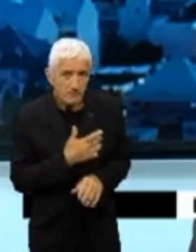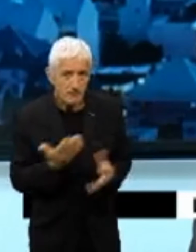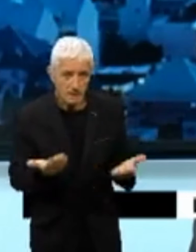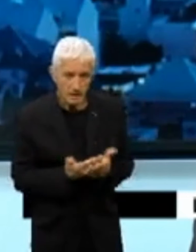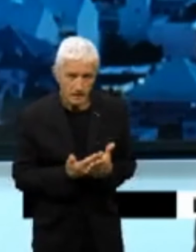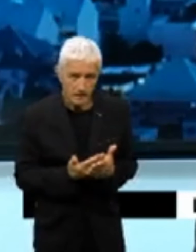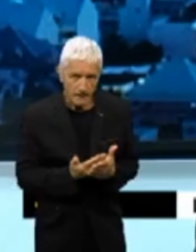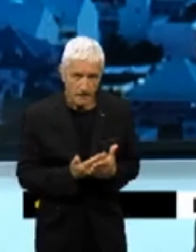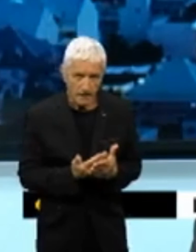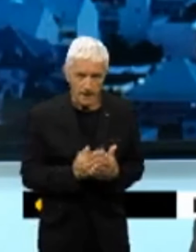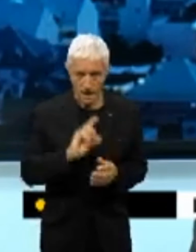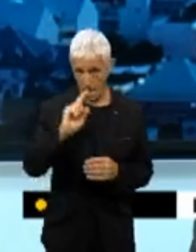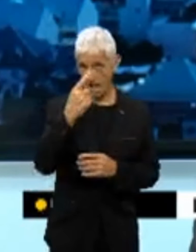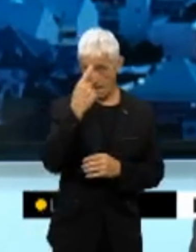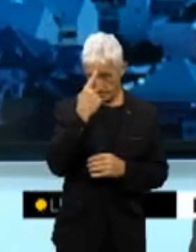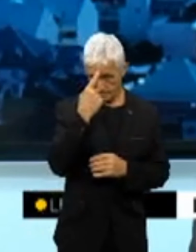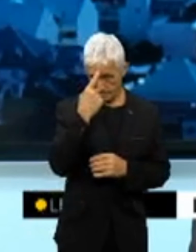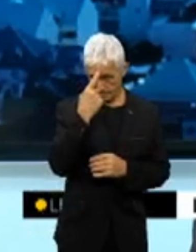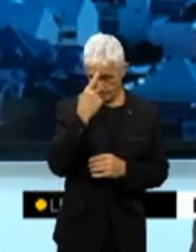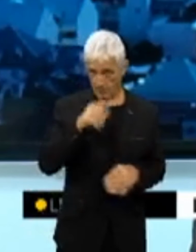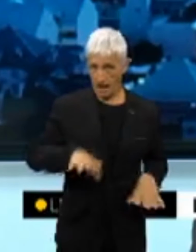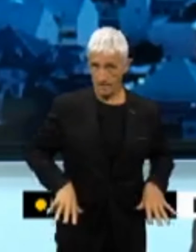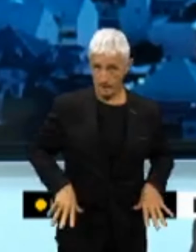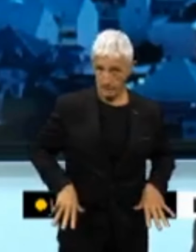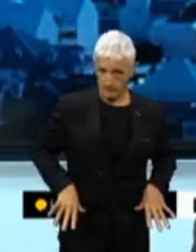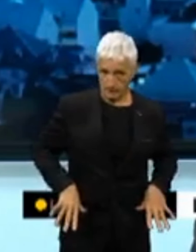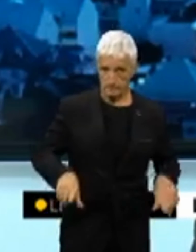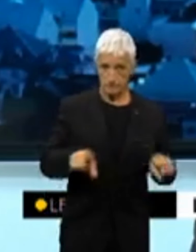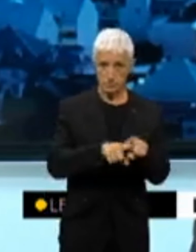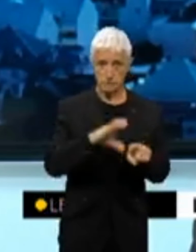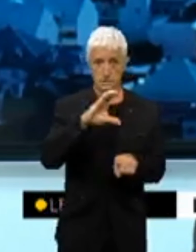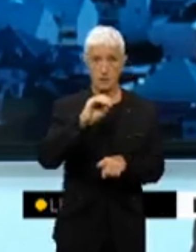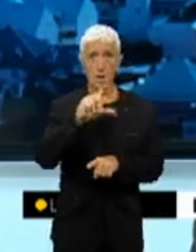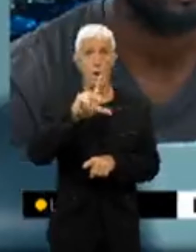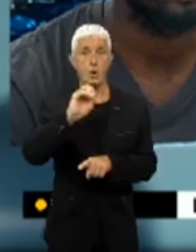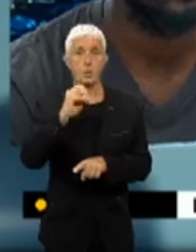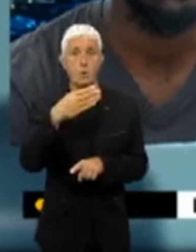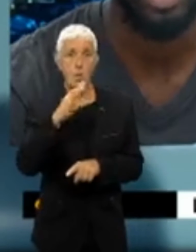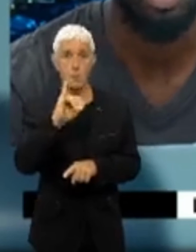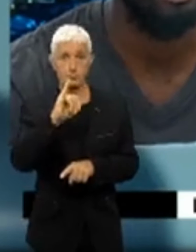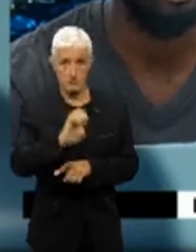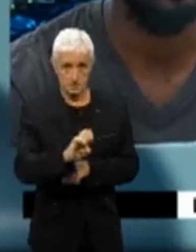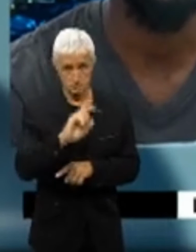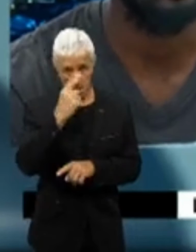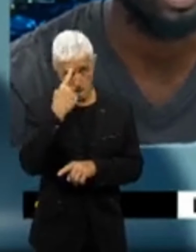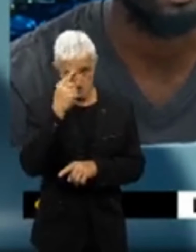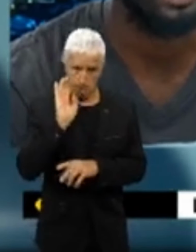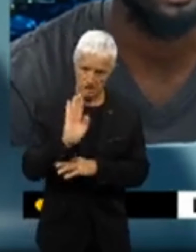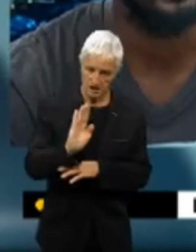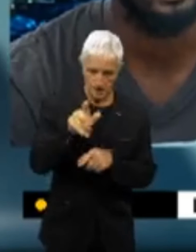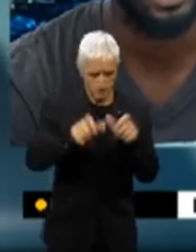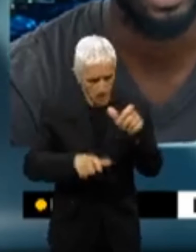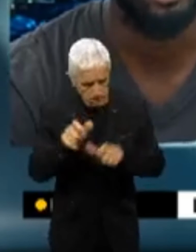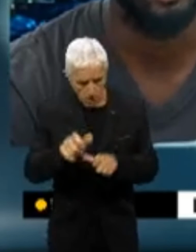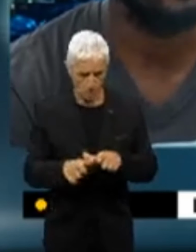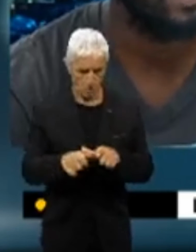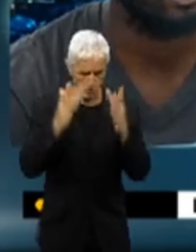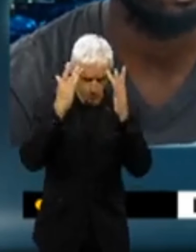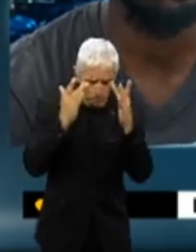l'Alaska, la Colombie, mais le premier vraiment c'était l'Inde. Par rapport aux gens, la culture, l'ouverture